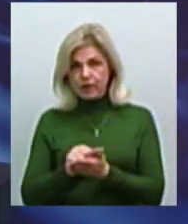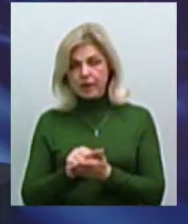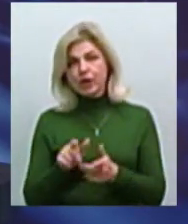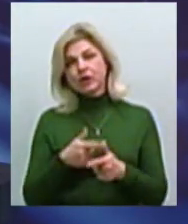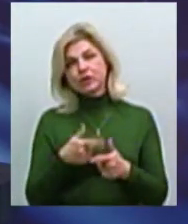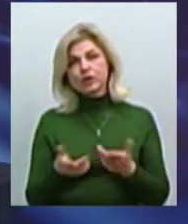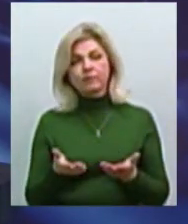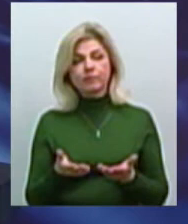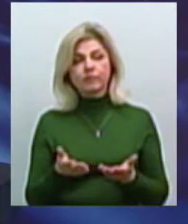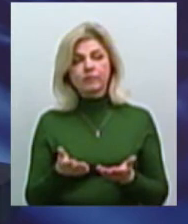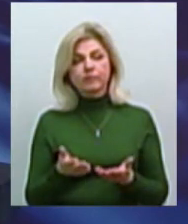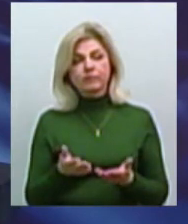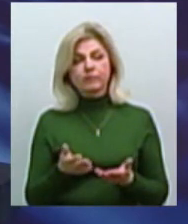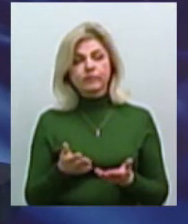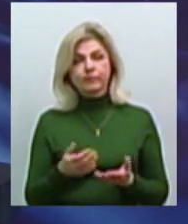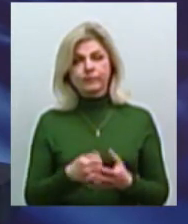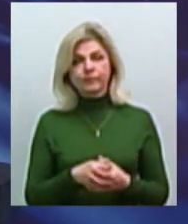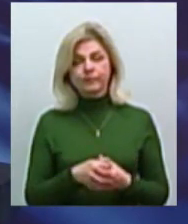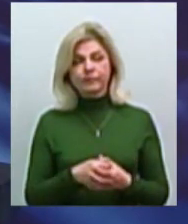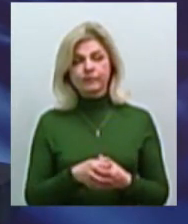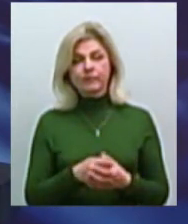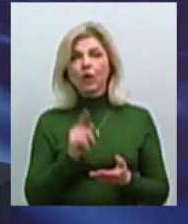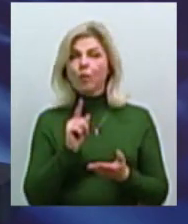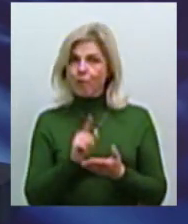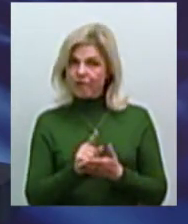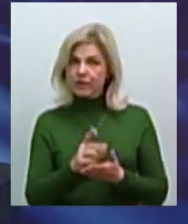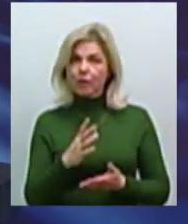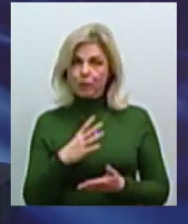Чи будь-яким? Повинен бути